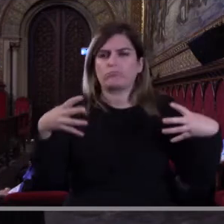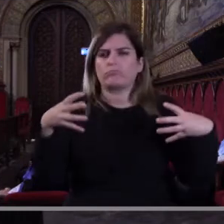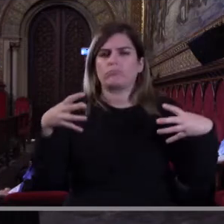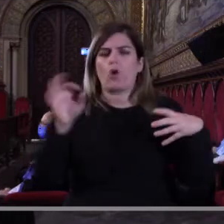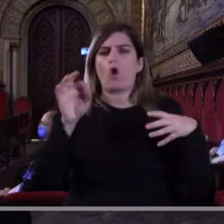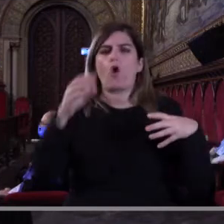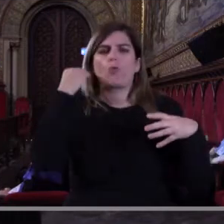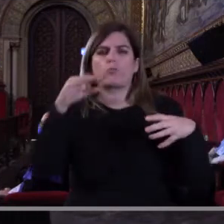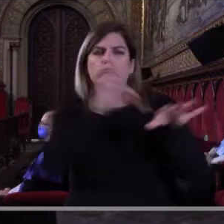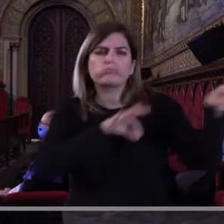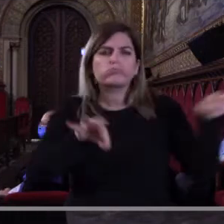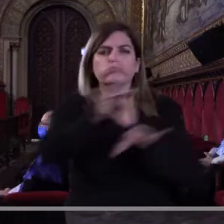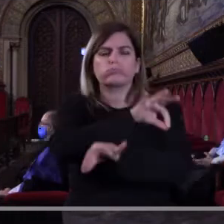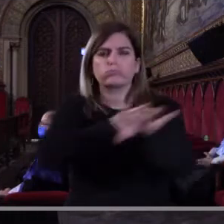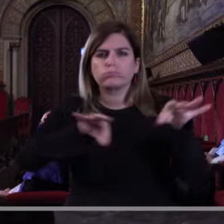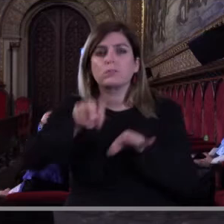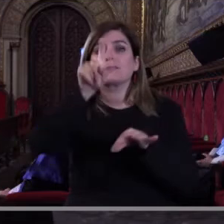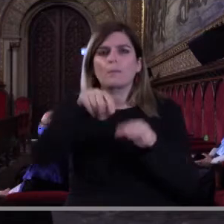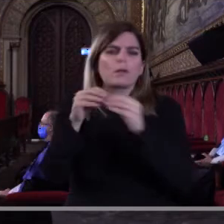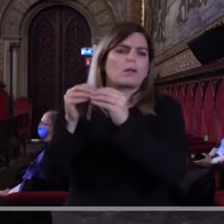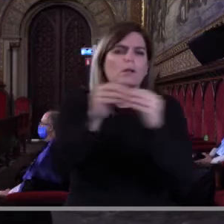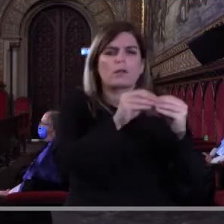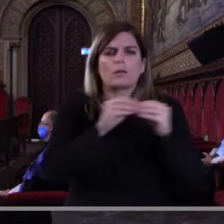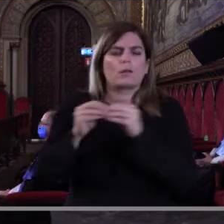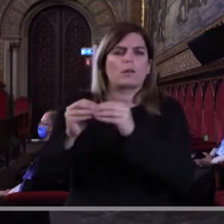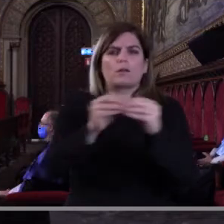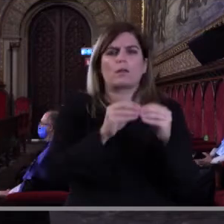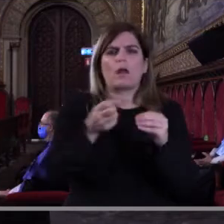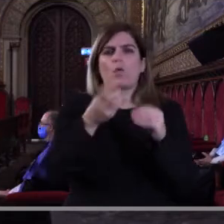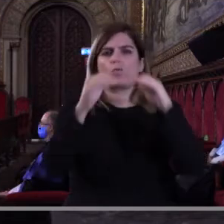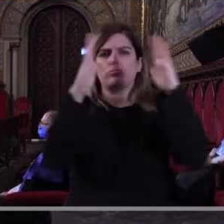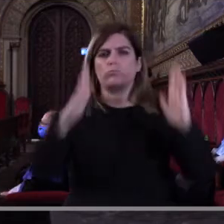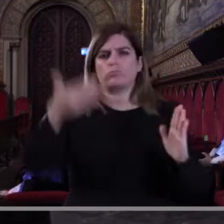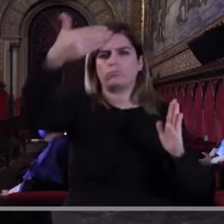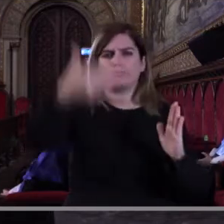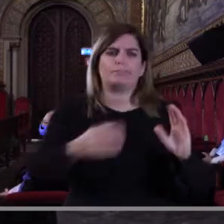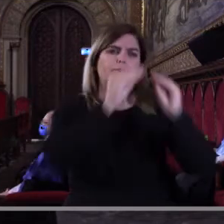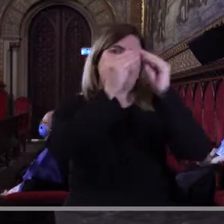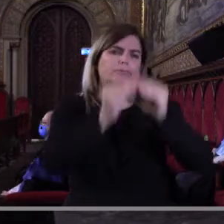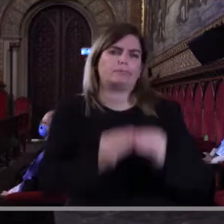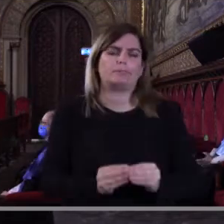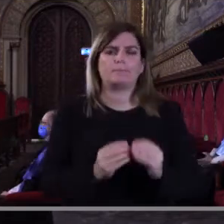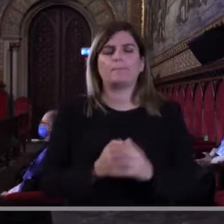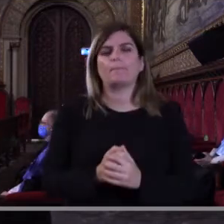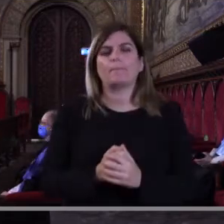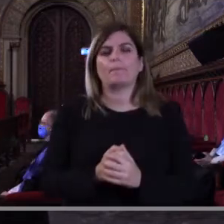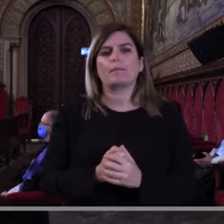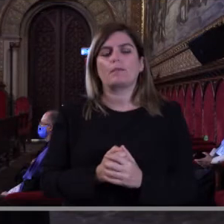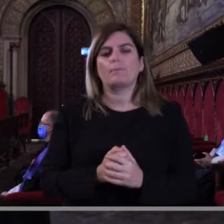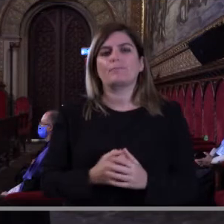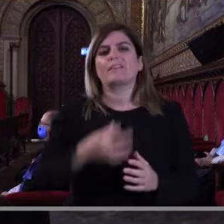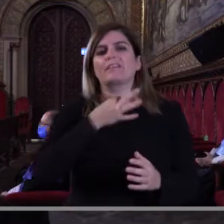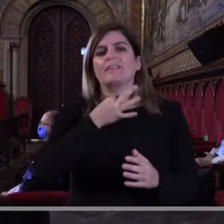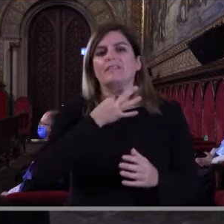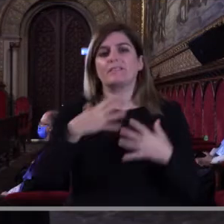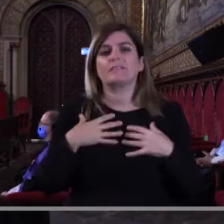de refrigeració i grans reparacions a les cobertes d'alguns immobles. També en aquest àmbit la crisi